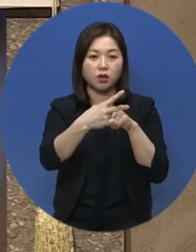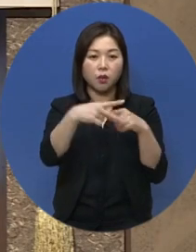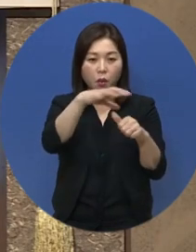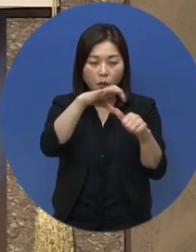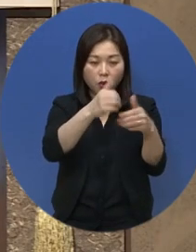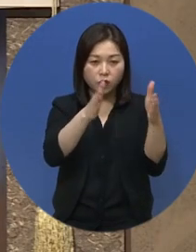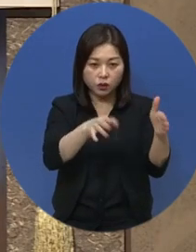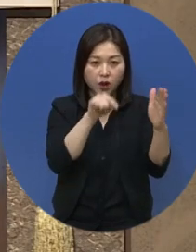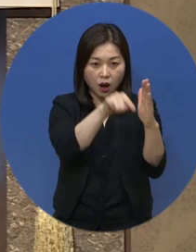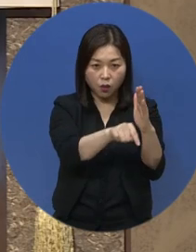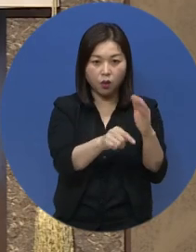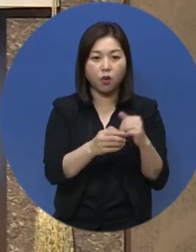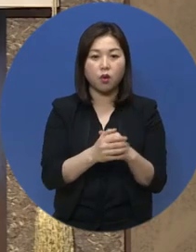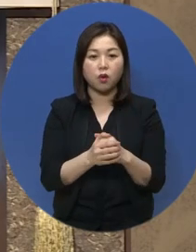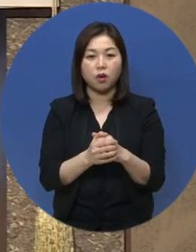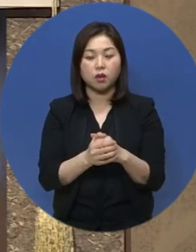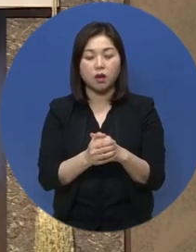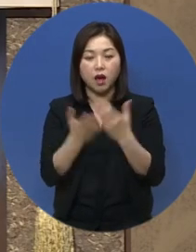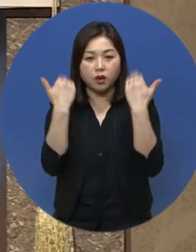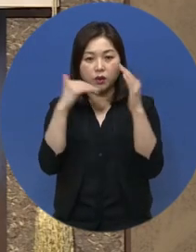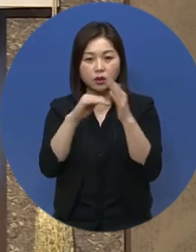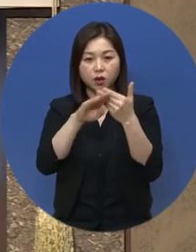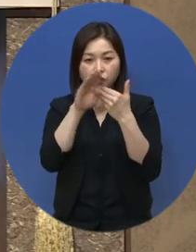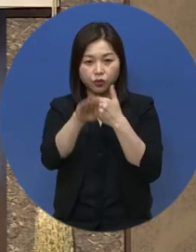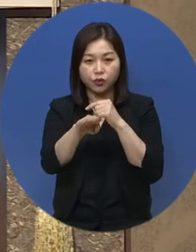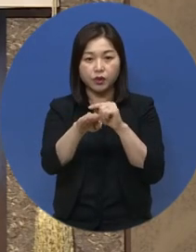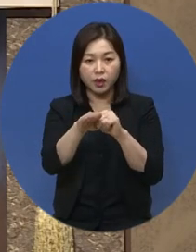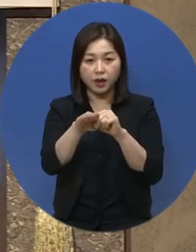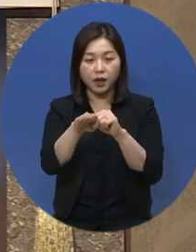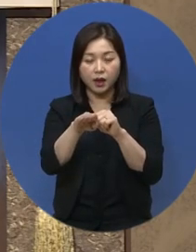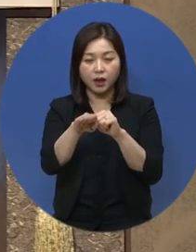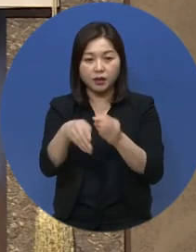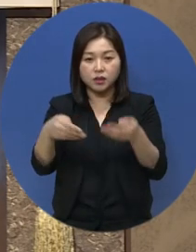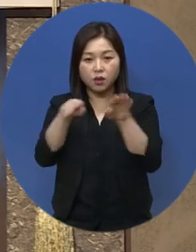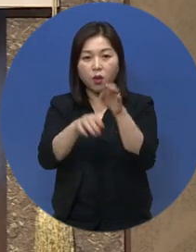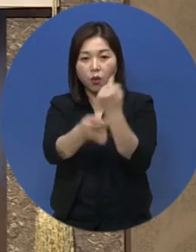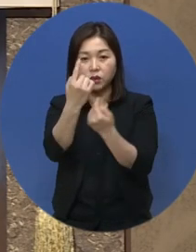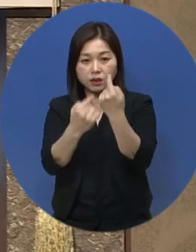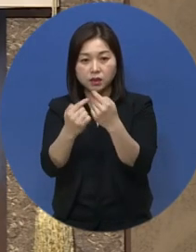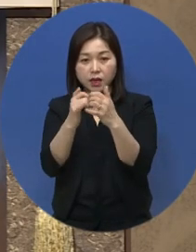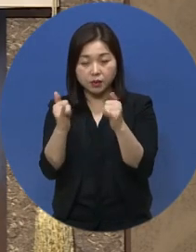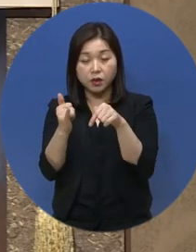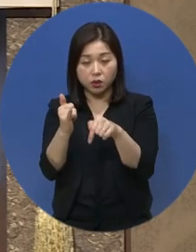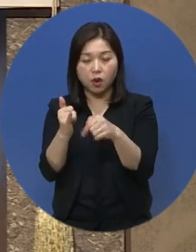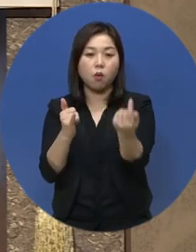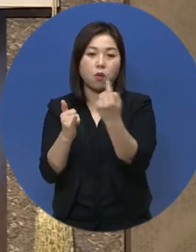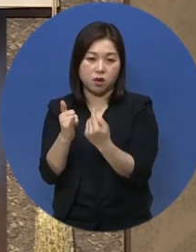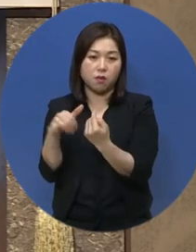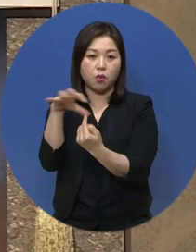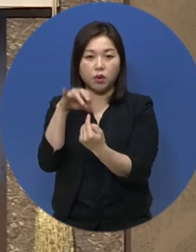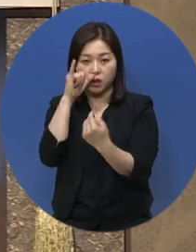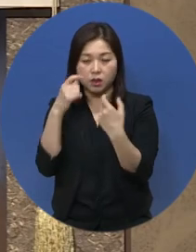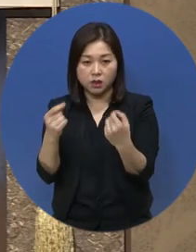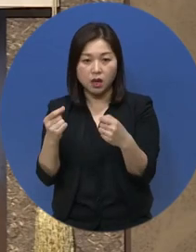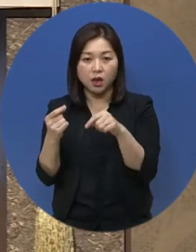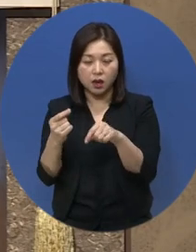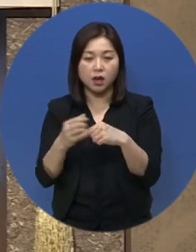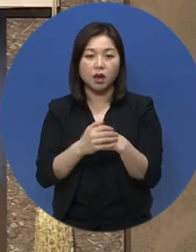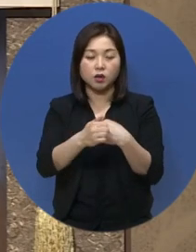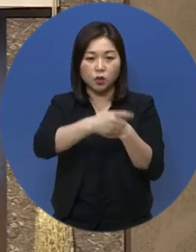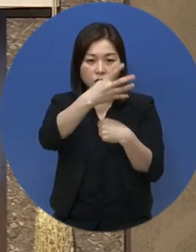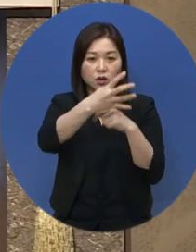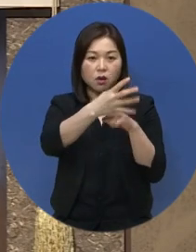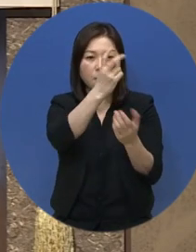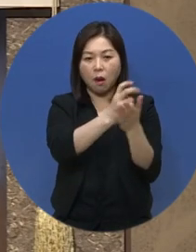이상부터는 다시 이제 초등 돌봄 교실로 오게 되는데 이 초등돌봄교실은 법이 없어요. 법제체조로 만들어진 게